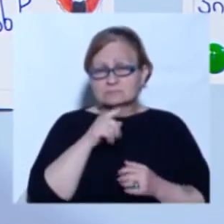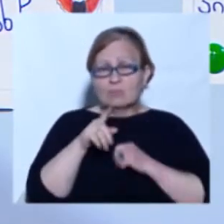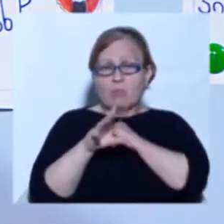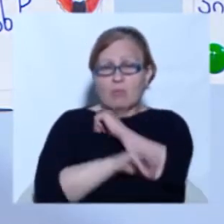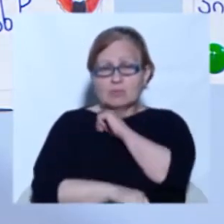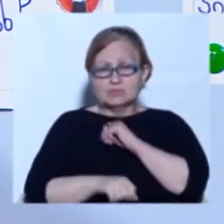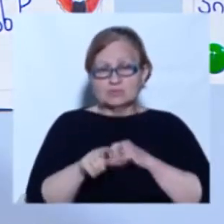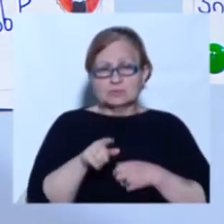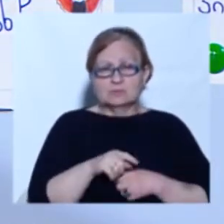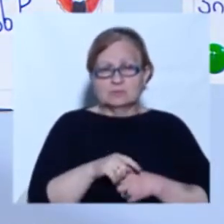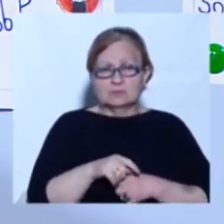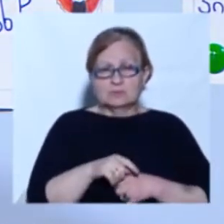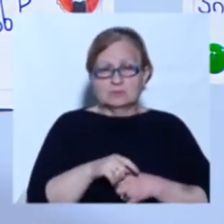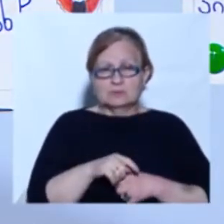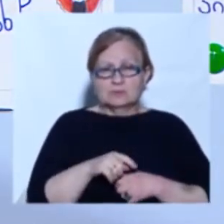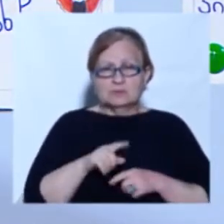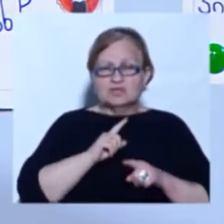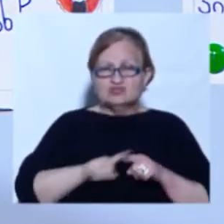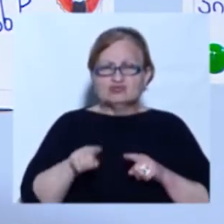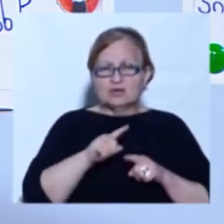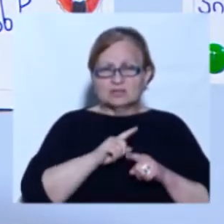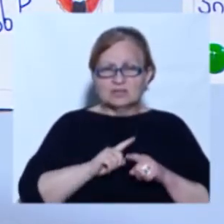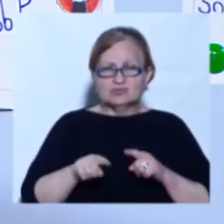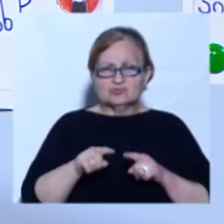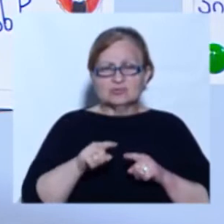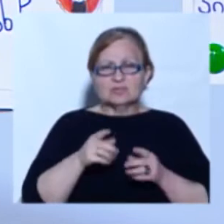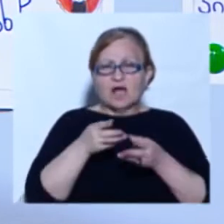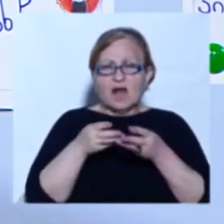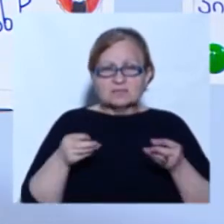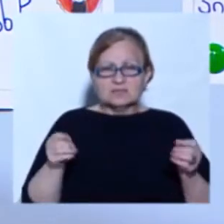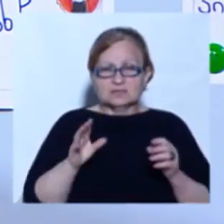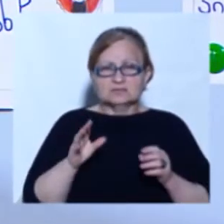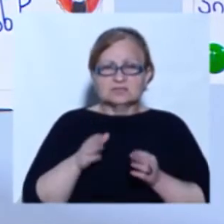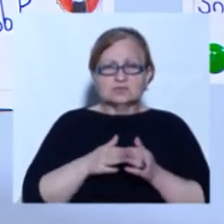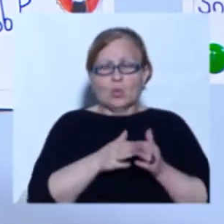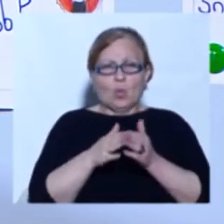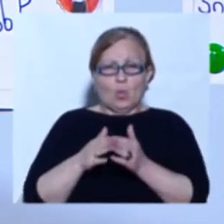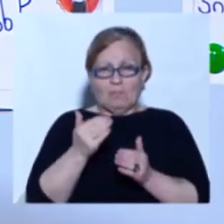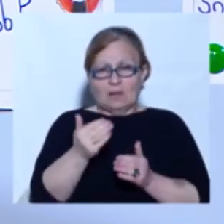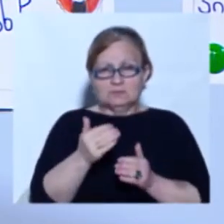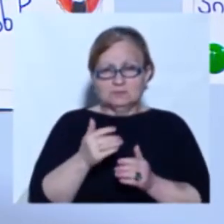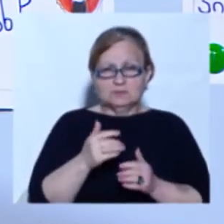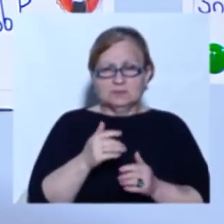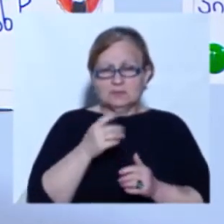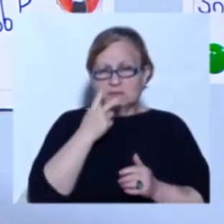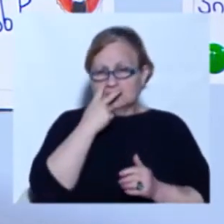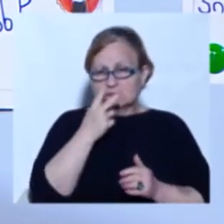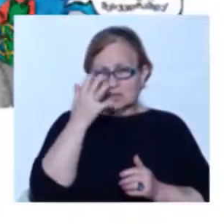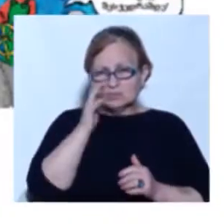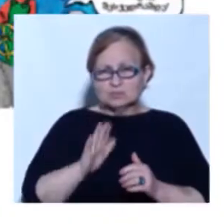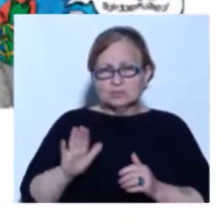ბოლოში იჩქარე დათუნი არ გაგიდნეს ხომალდი. და ბოლოს ფონი როგორი არის